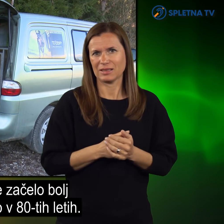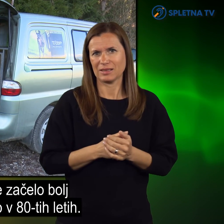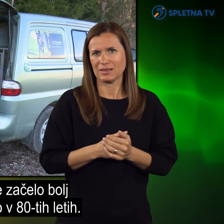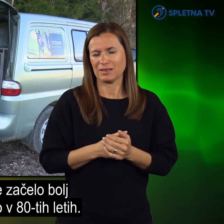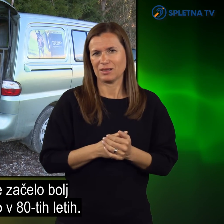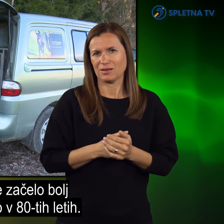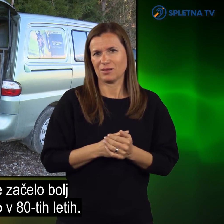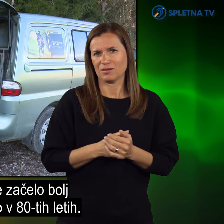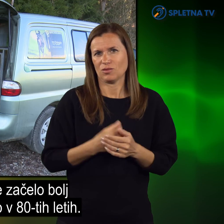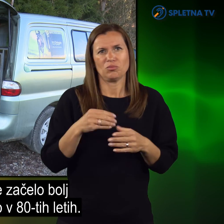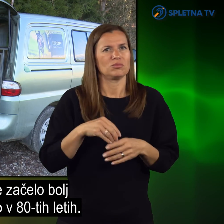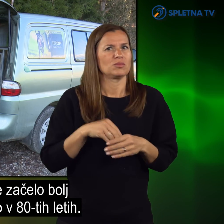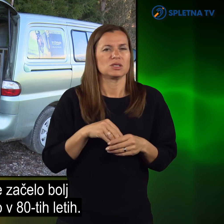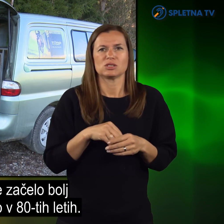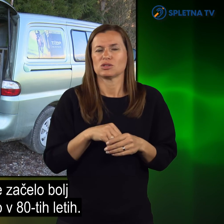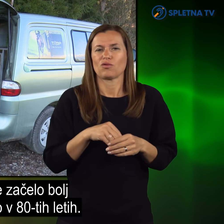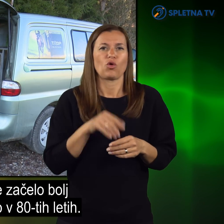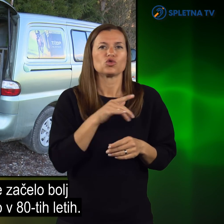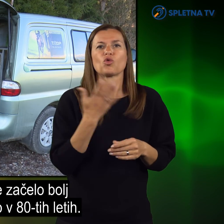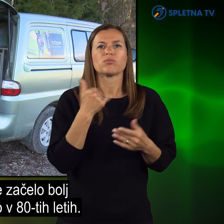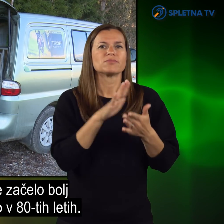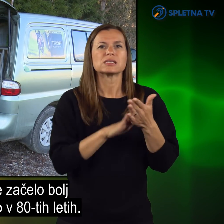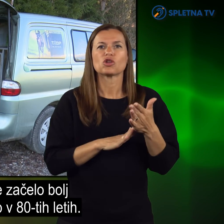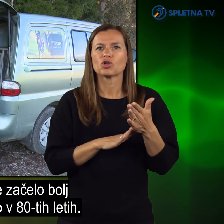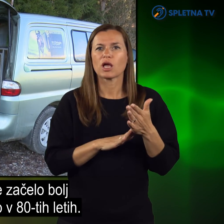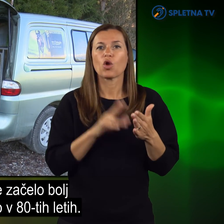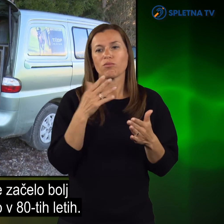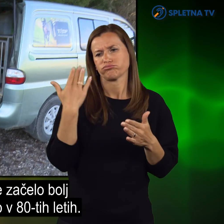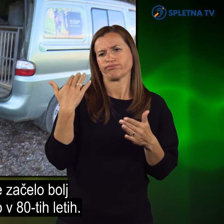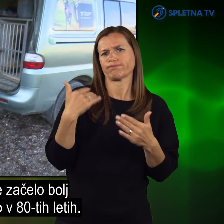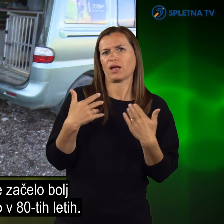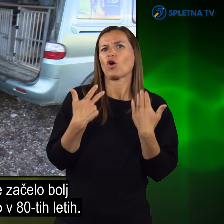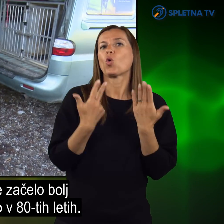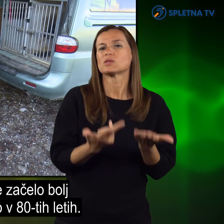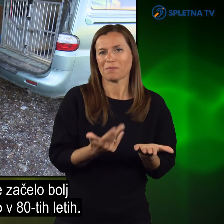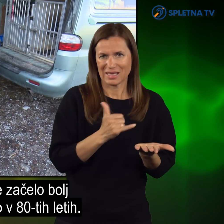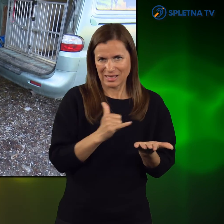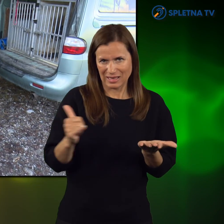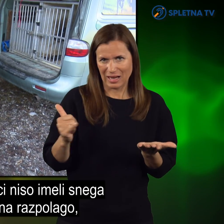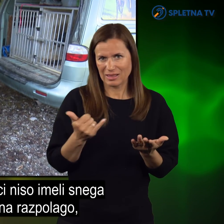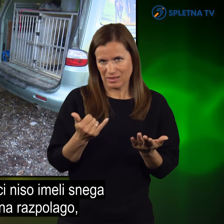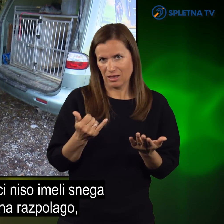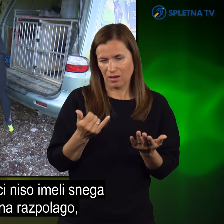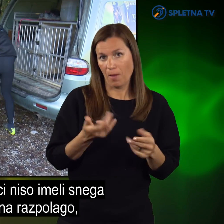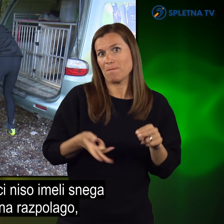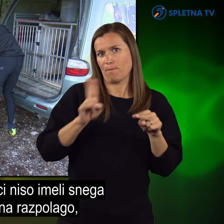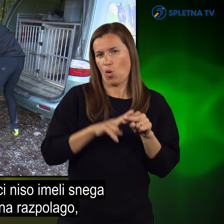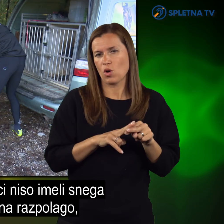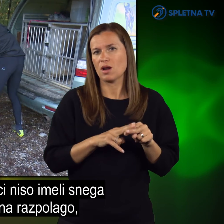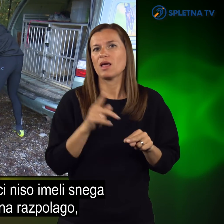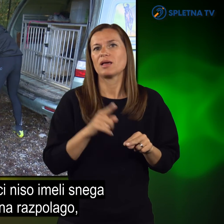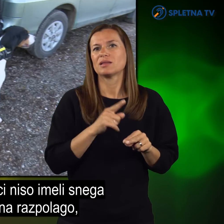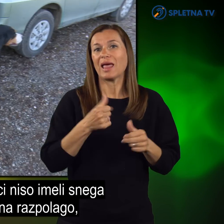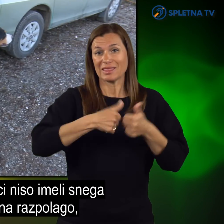Tako da to se je praktično začelo nekako v 80-ih letih bolj intenzivno.